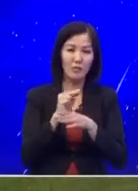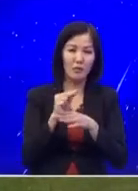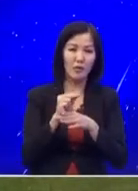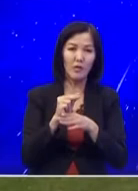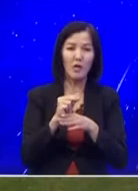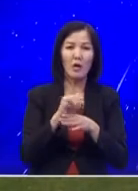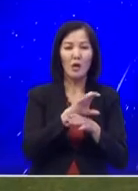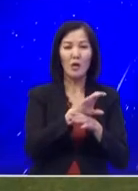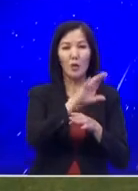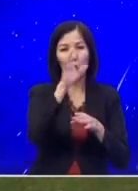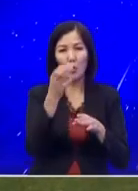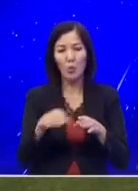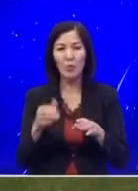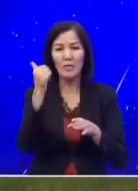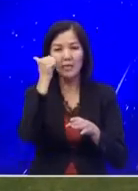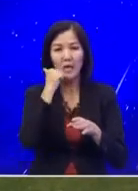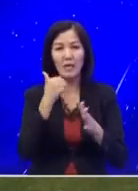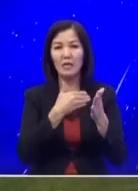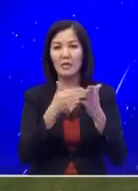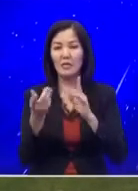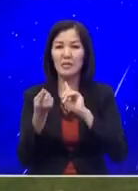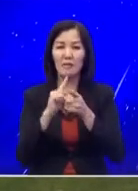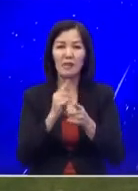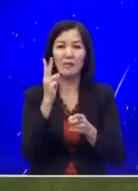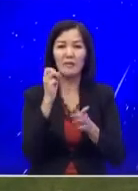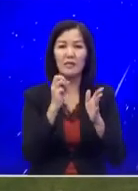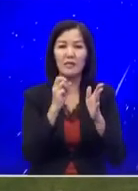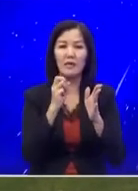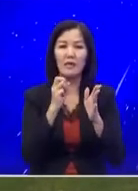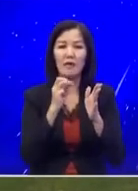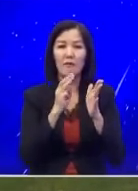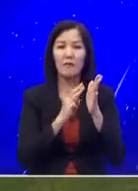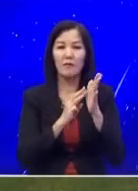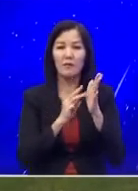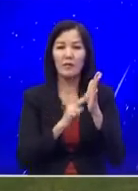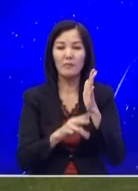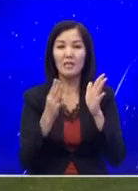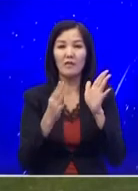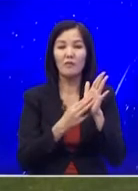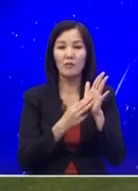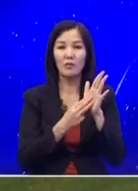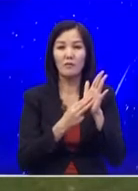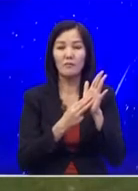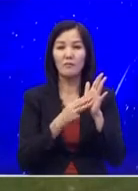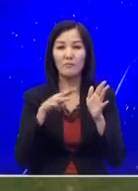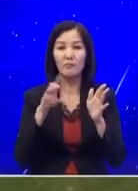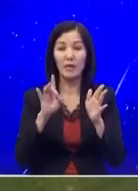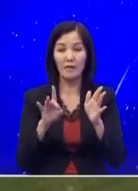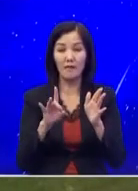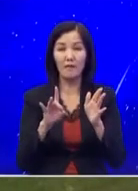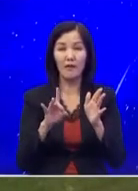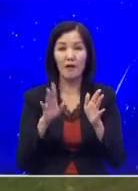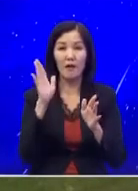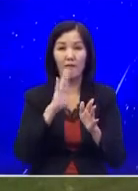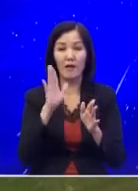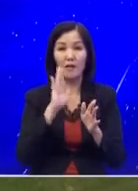в негодность. Труба в трубу заменили где-то 278 погонных метров диаметром 300. На